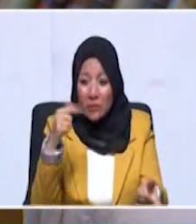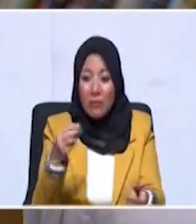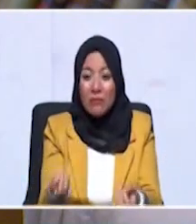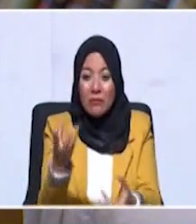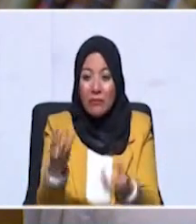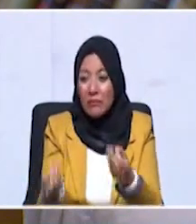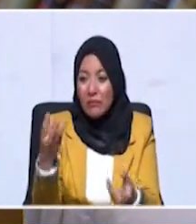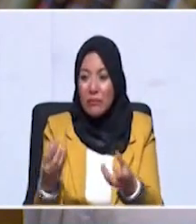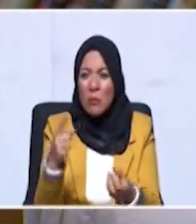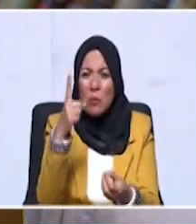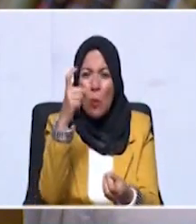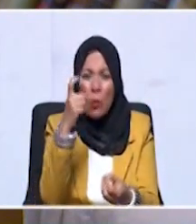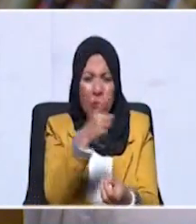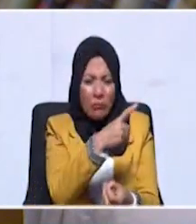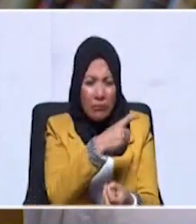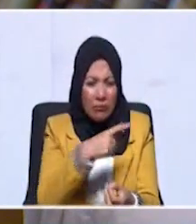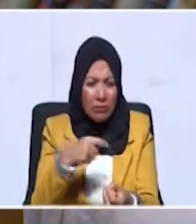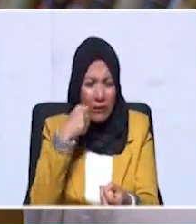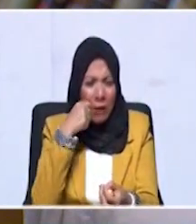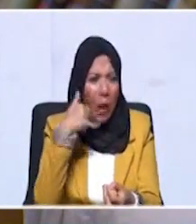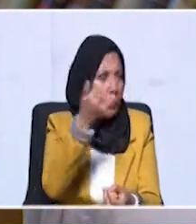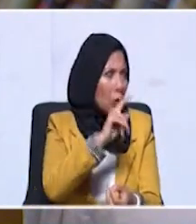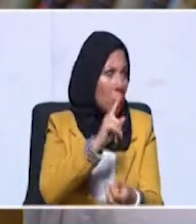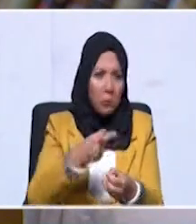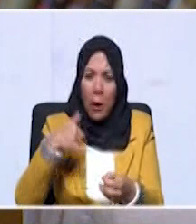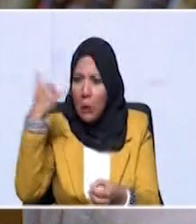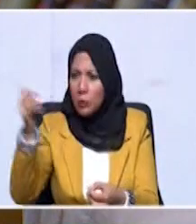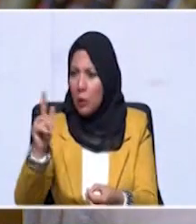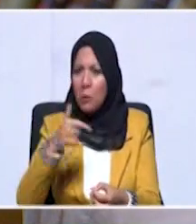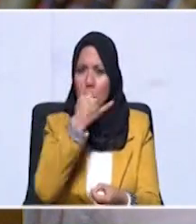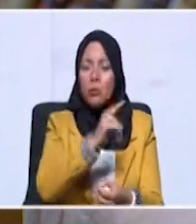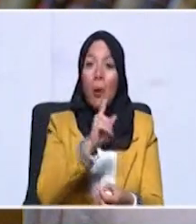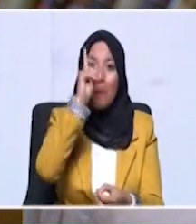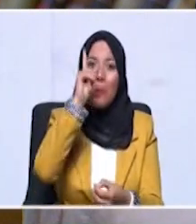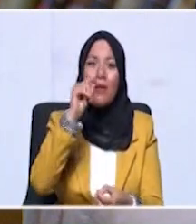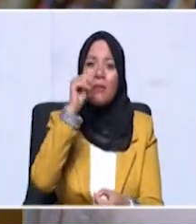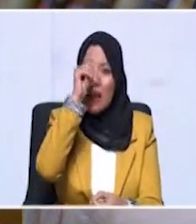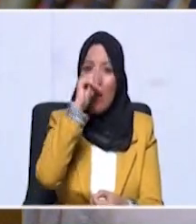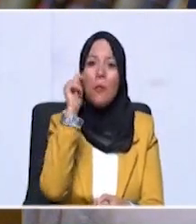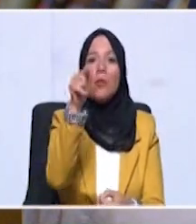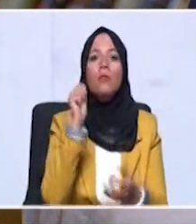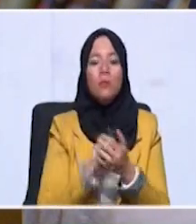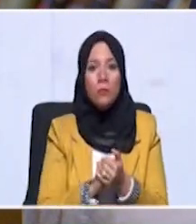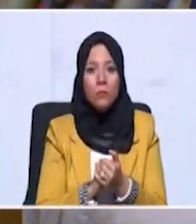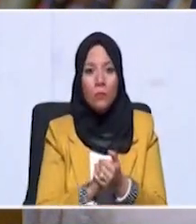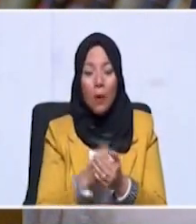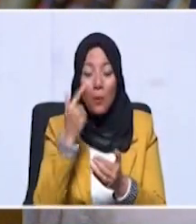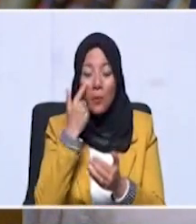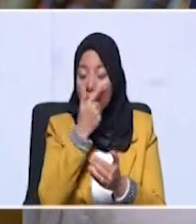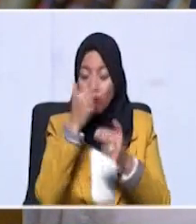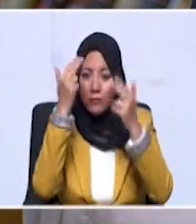وتقطعوا ارحامكم اولئك الذين لعنهم الله فاصمهم واعمى ابصارهم